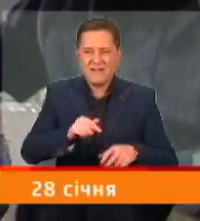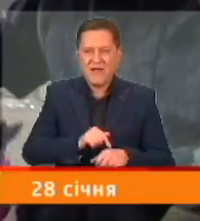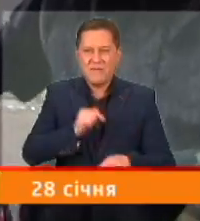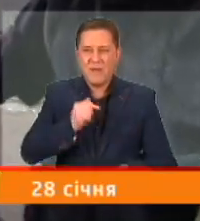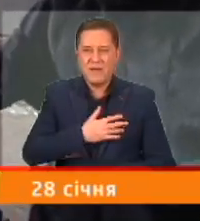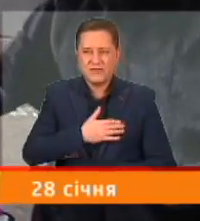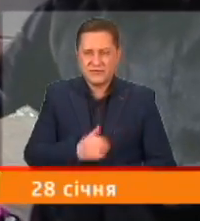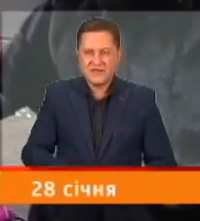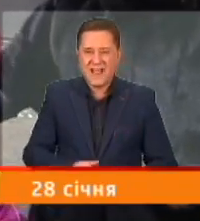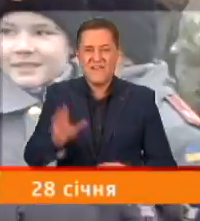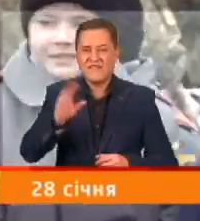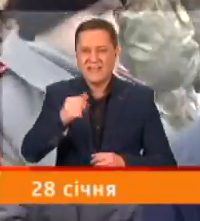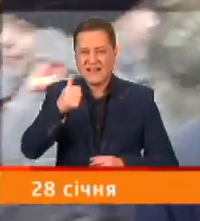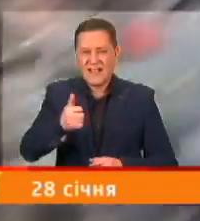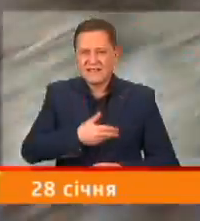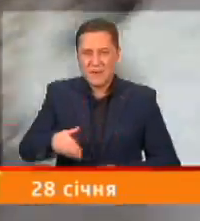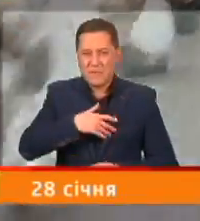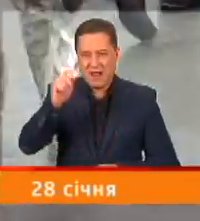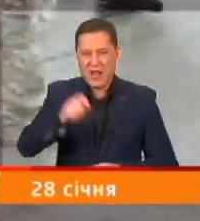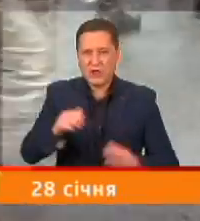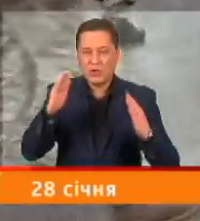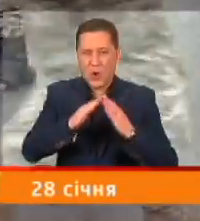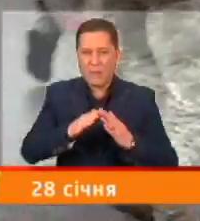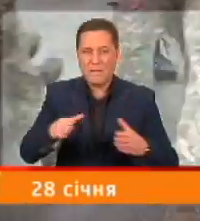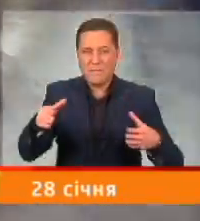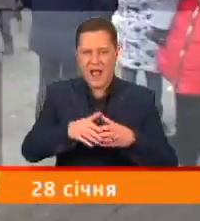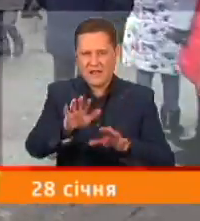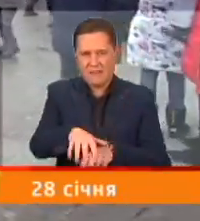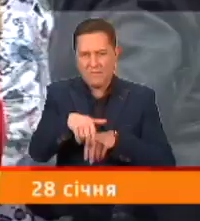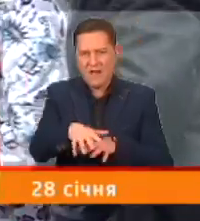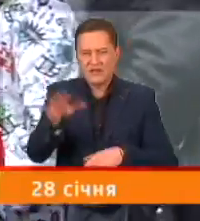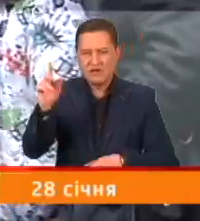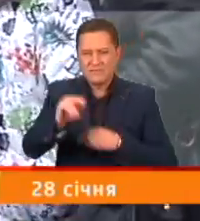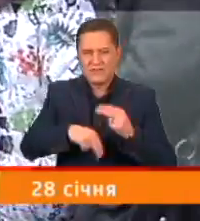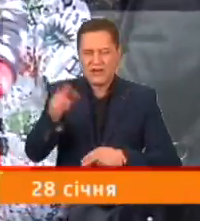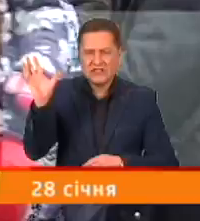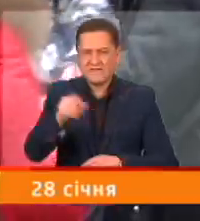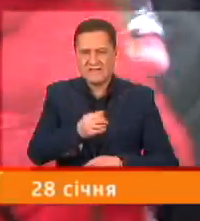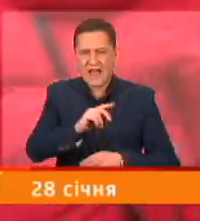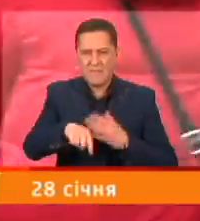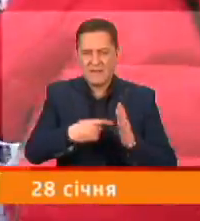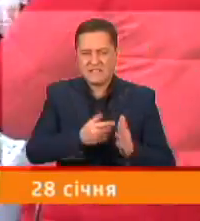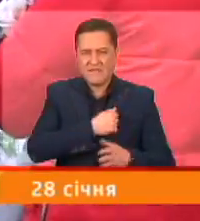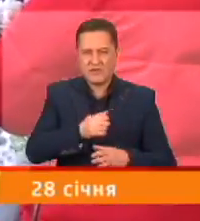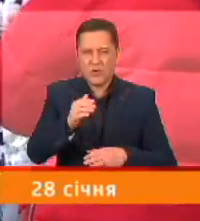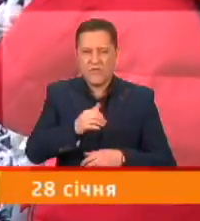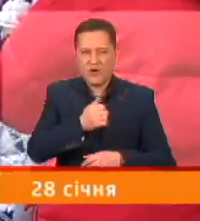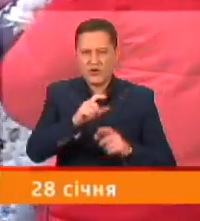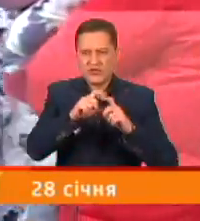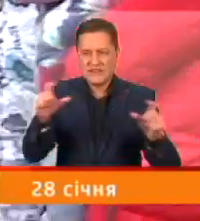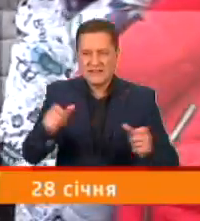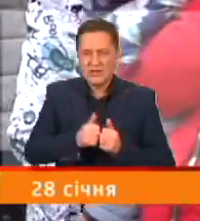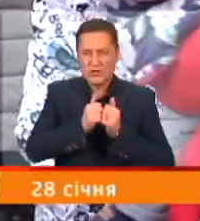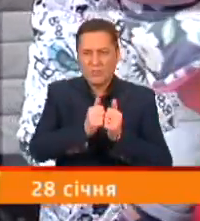Все класно, ми вдома. Бригада традиційно маршем проходить через усе місто до військової частини. Їх супроводжують